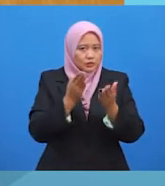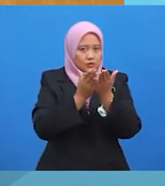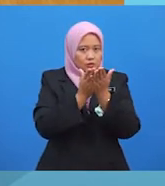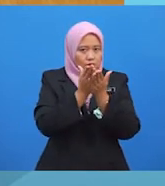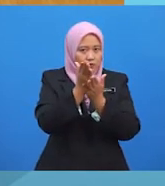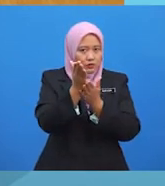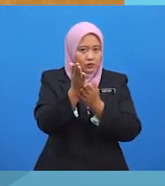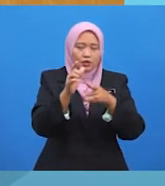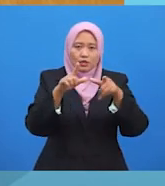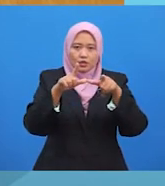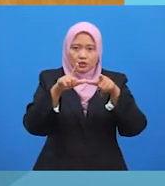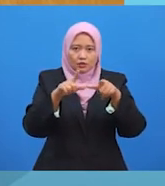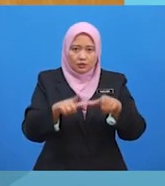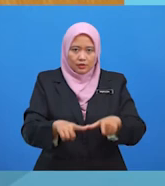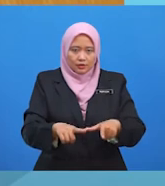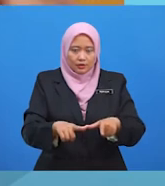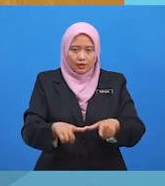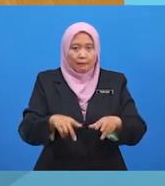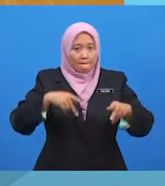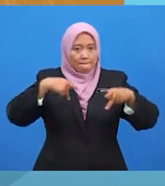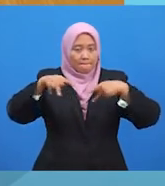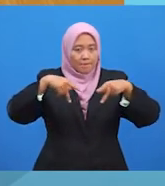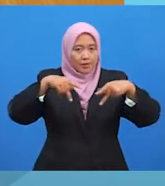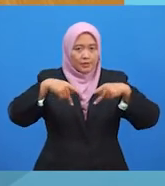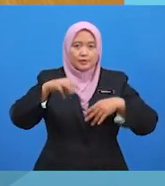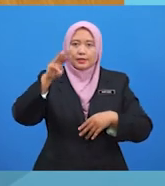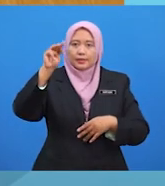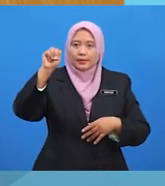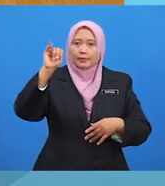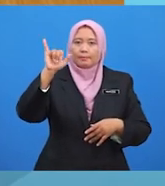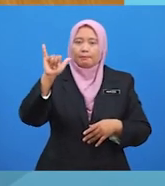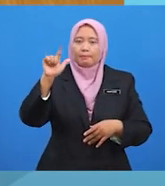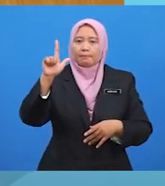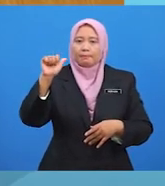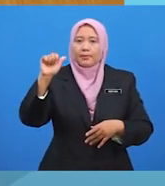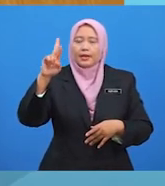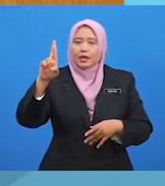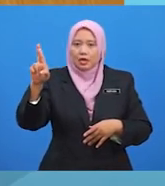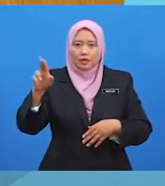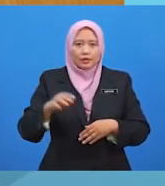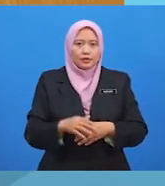Seterusnya, lapiskan permukaan atas dengan plastik mylar.